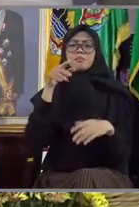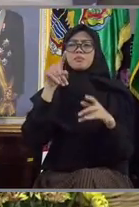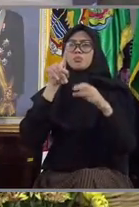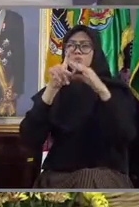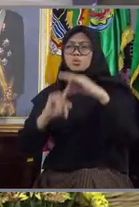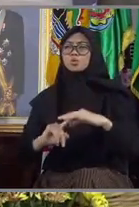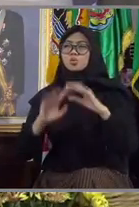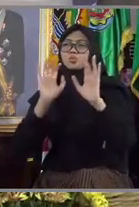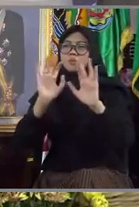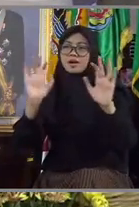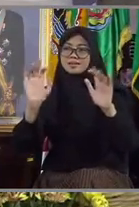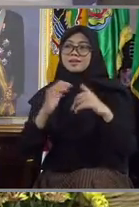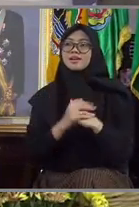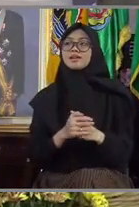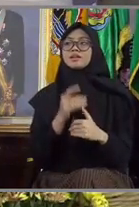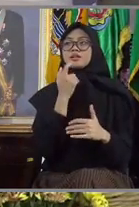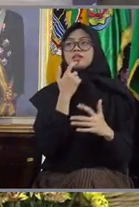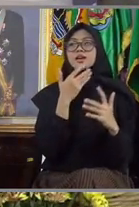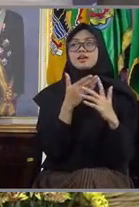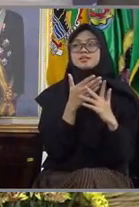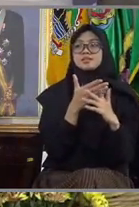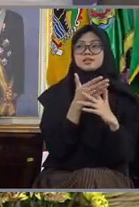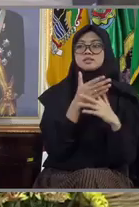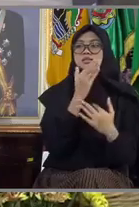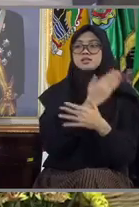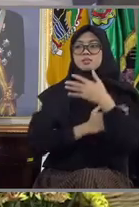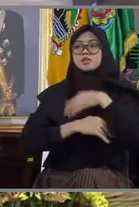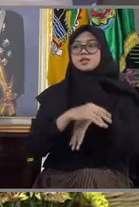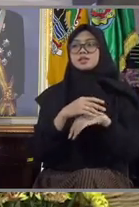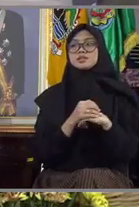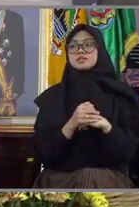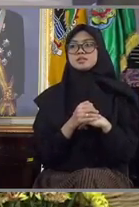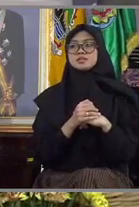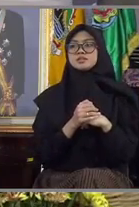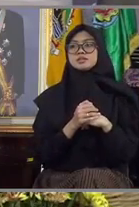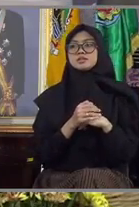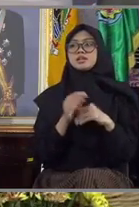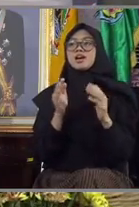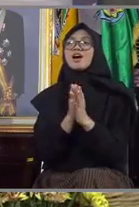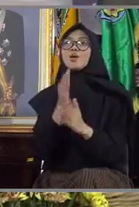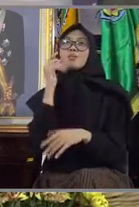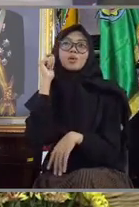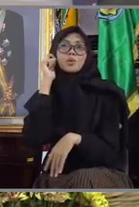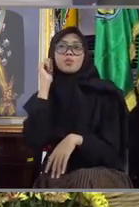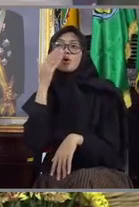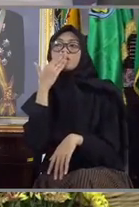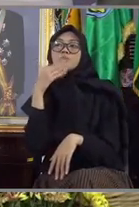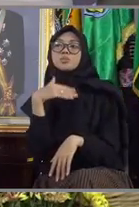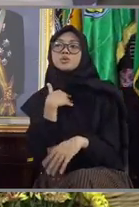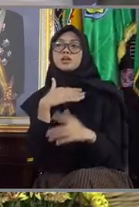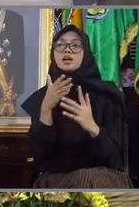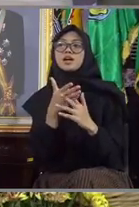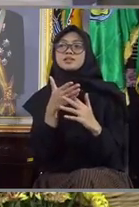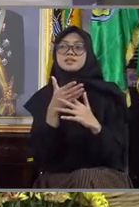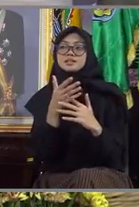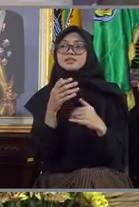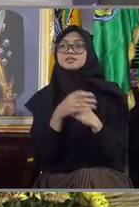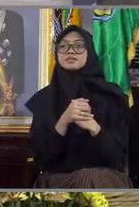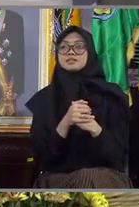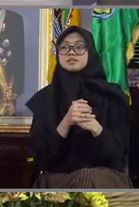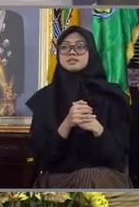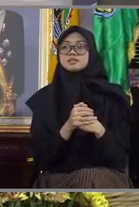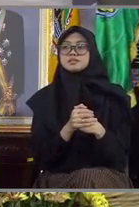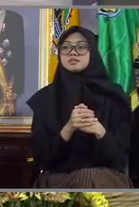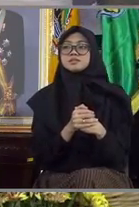ini. Jadi ada yang akses disabilitas, tidak hanya sekedar akses, perempuan ternyata, perlu juga perhatian yang sifatnya